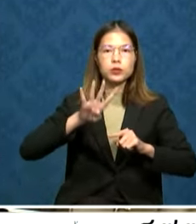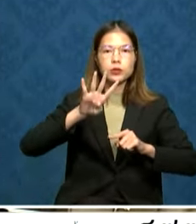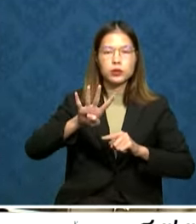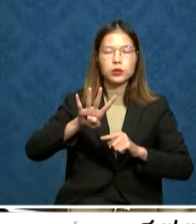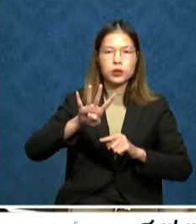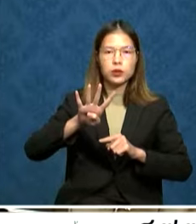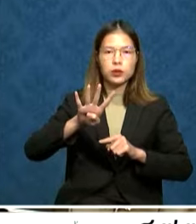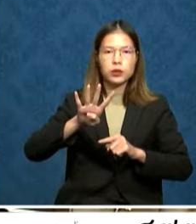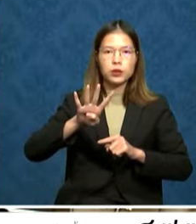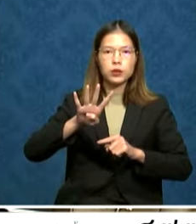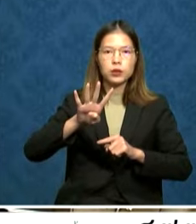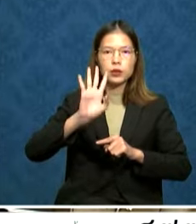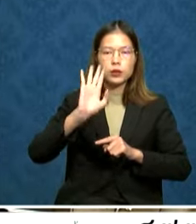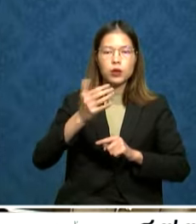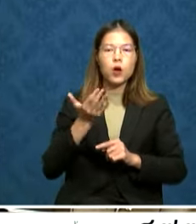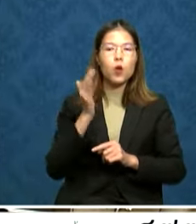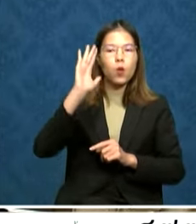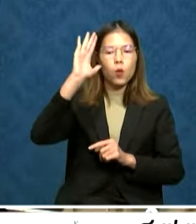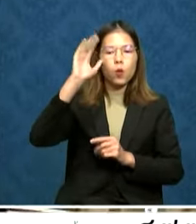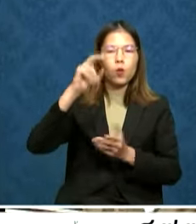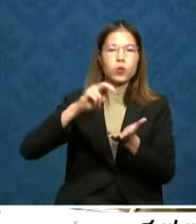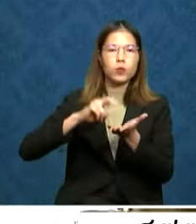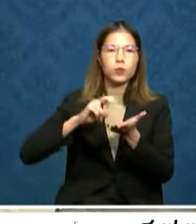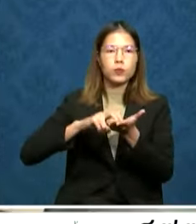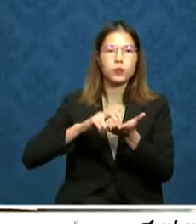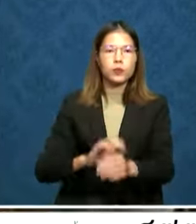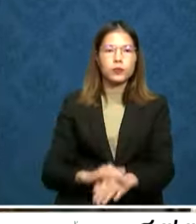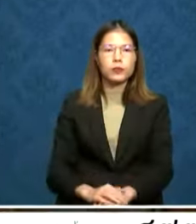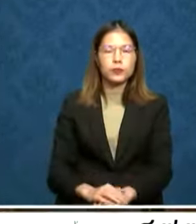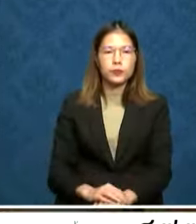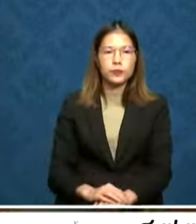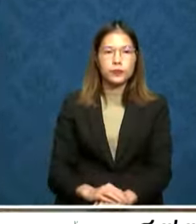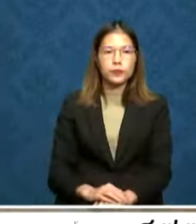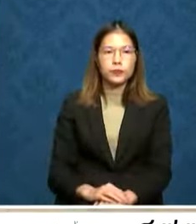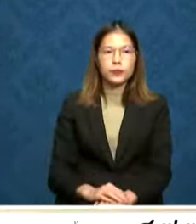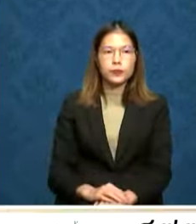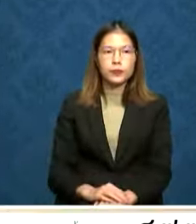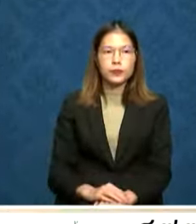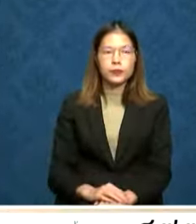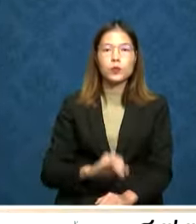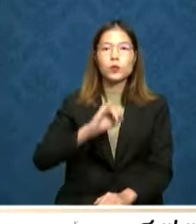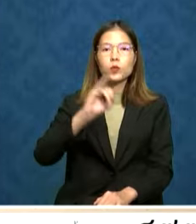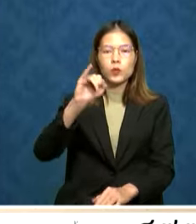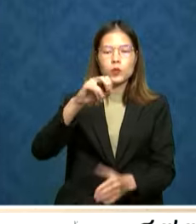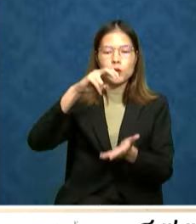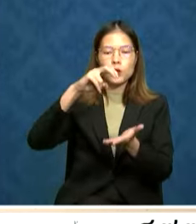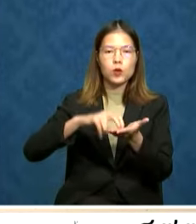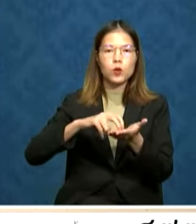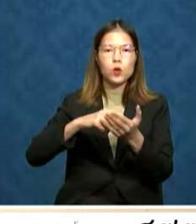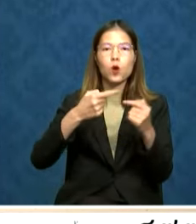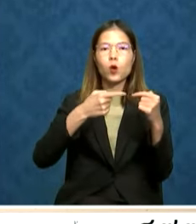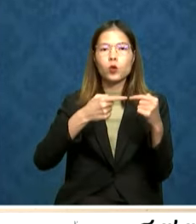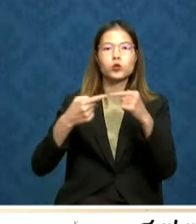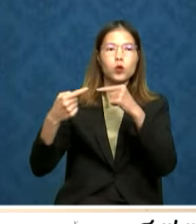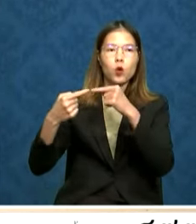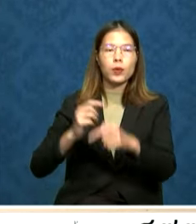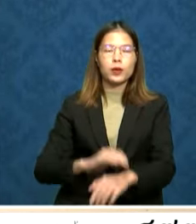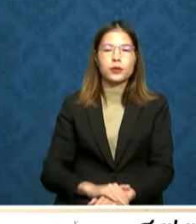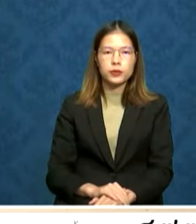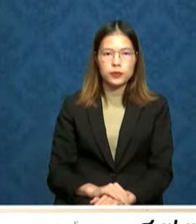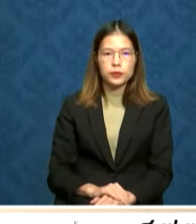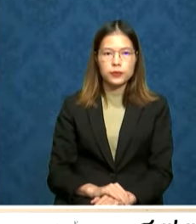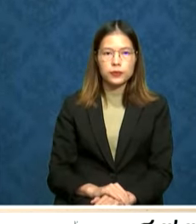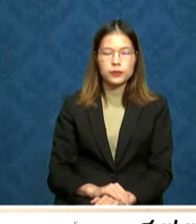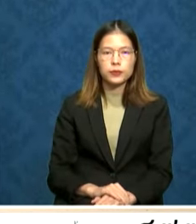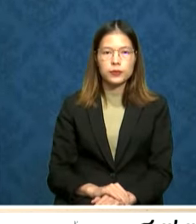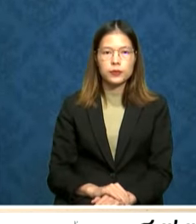นัทชปกรนะเมือง ขอพูดรรองด้ครับครั มผรัรองถูกต้องนะครับต่ไปพักเพื่อไทย 4 ท่านั เชื